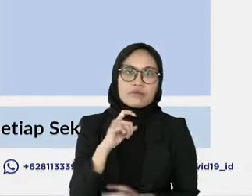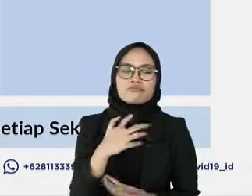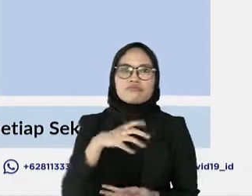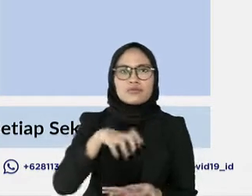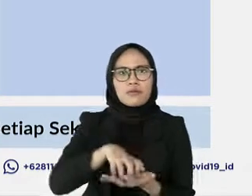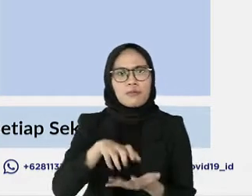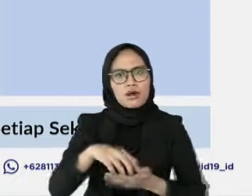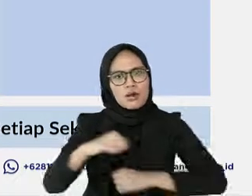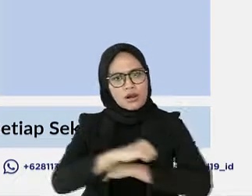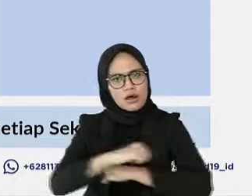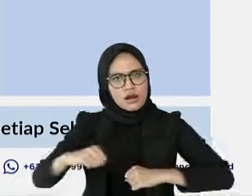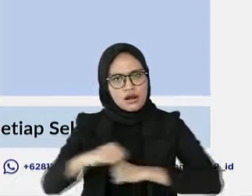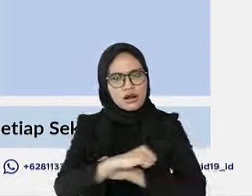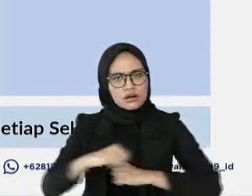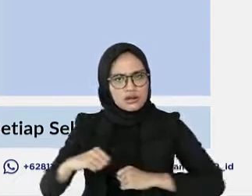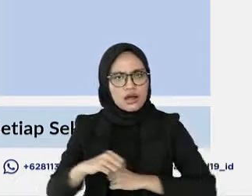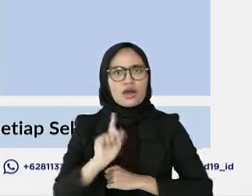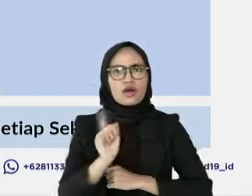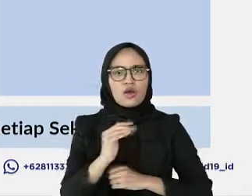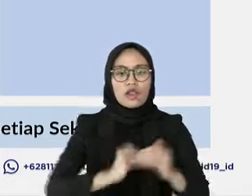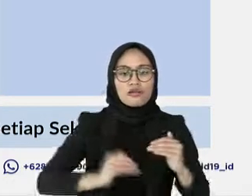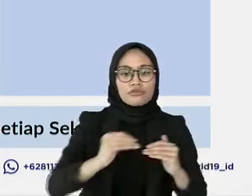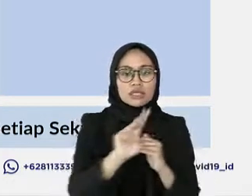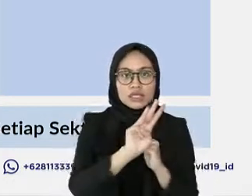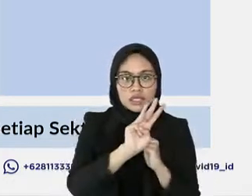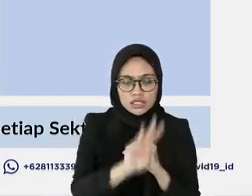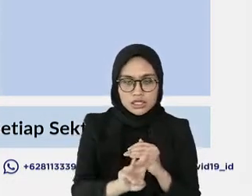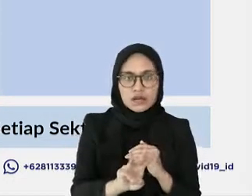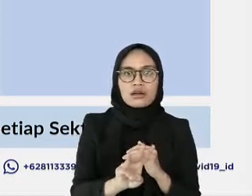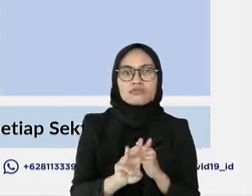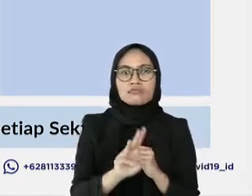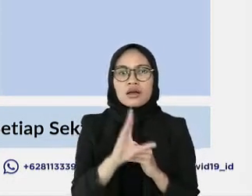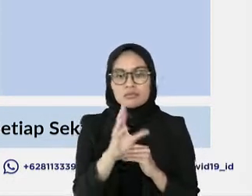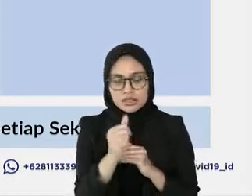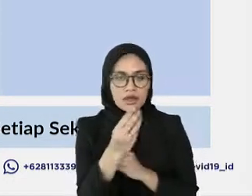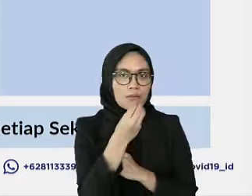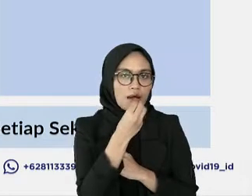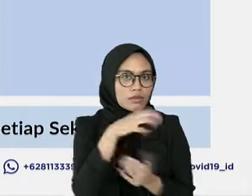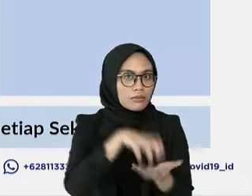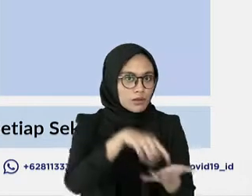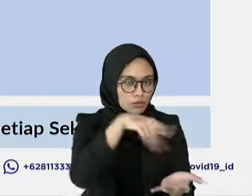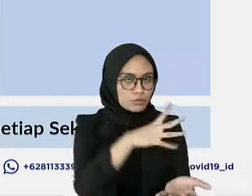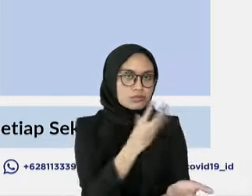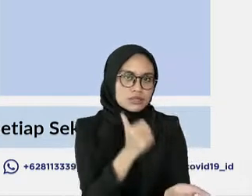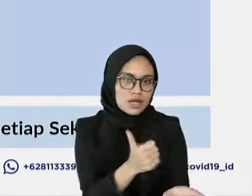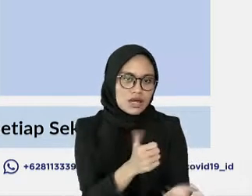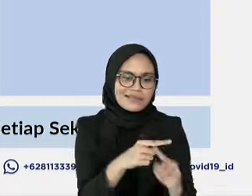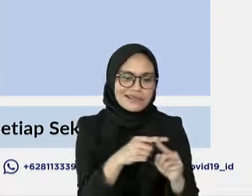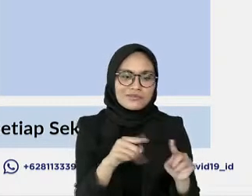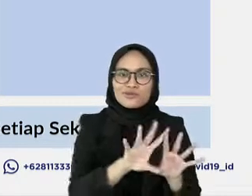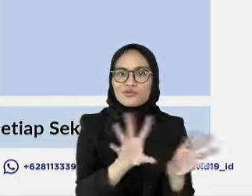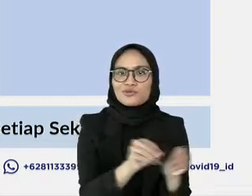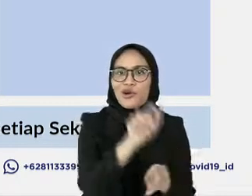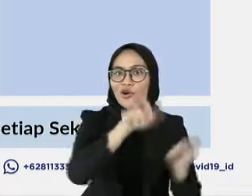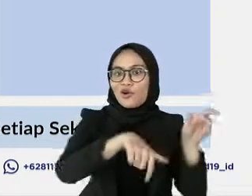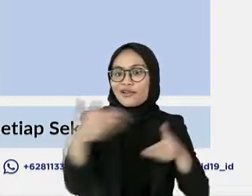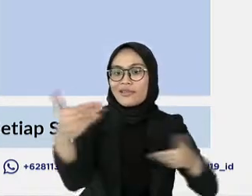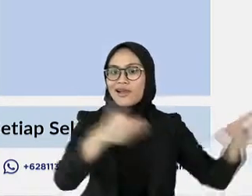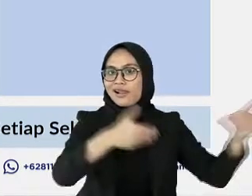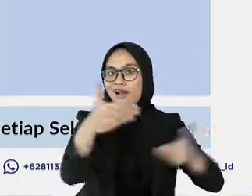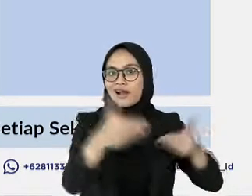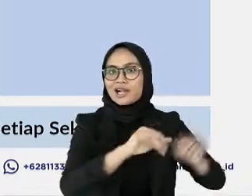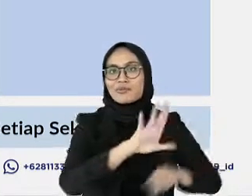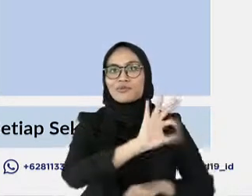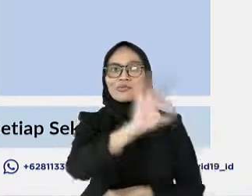olahraga pada daerah level 3 diijinkan melakukan Denin dengan kapasitas 50% dengan